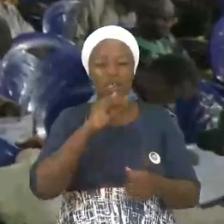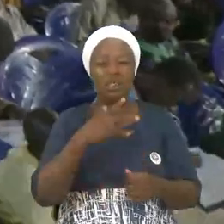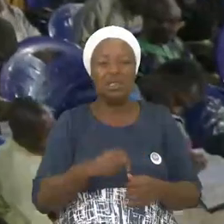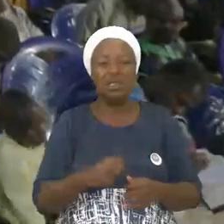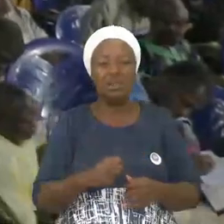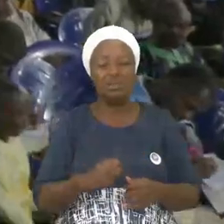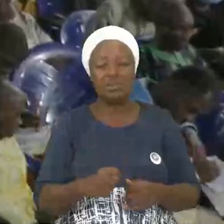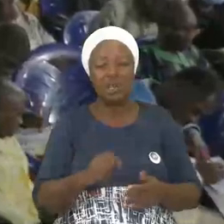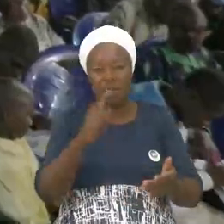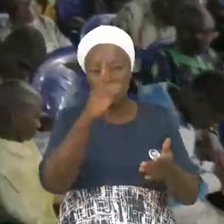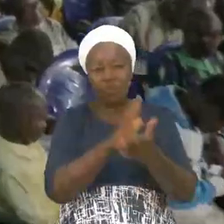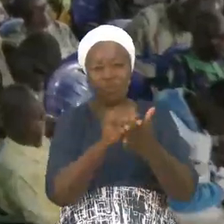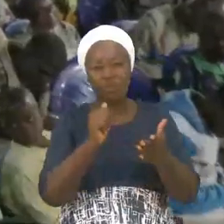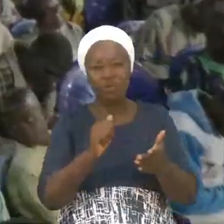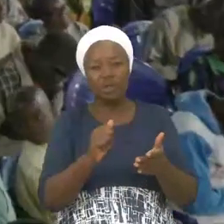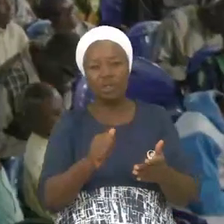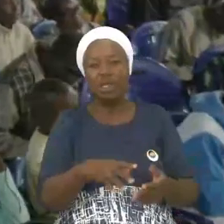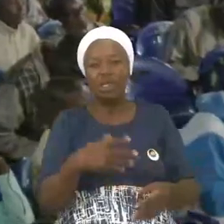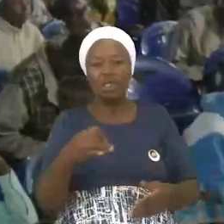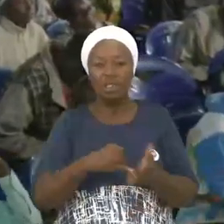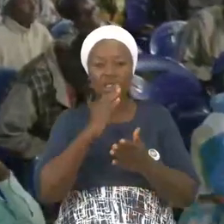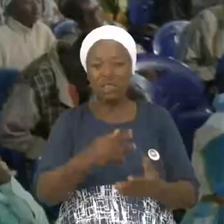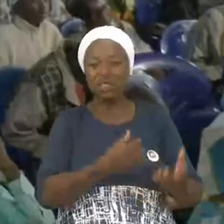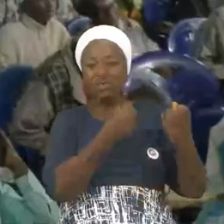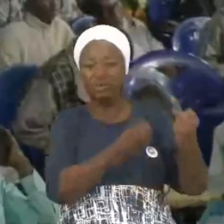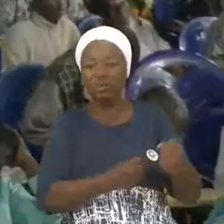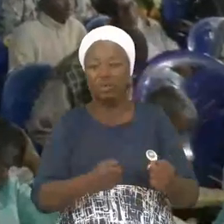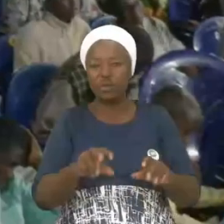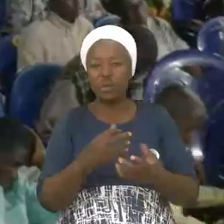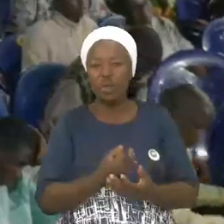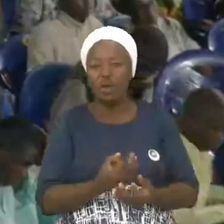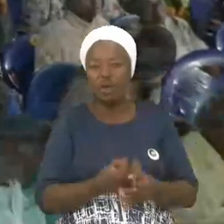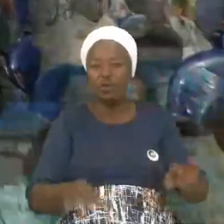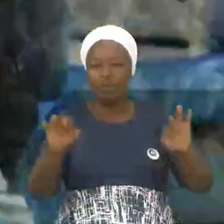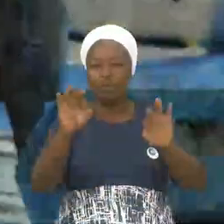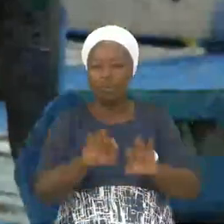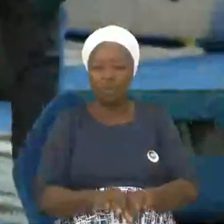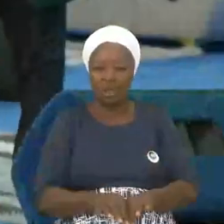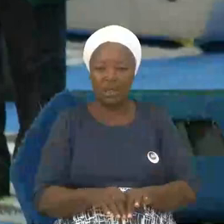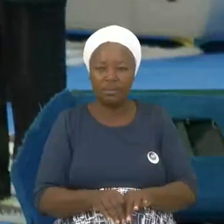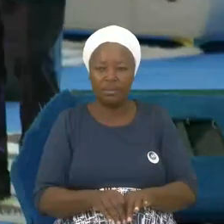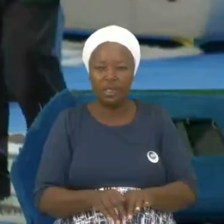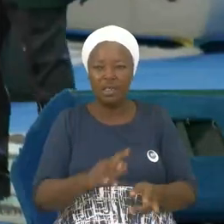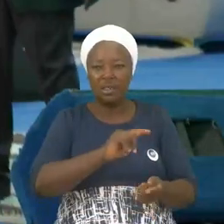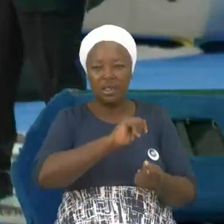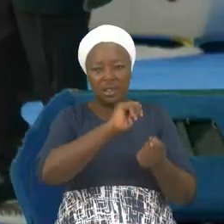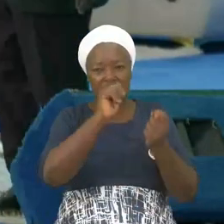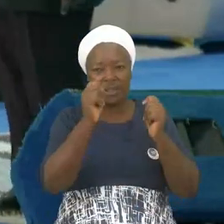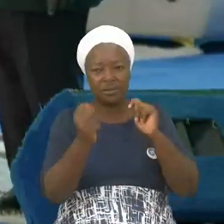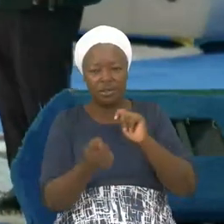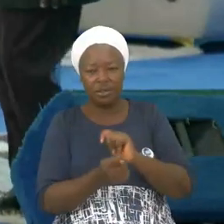maintenant. Troisième point, la transformation digne de confiance par le prince